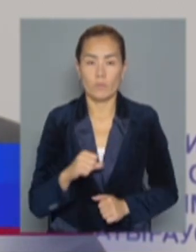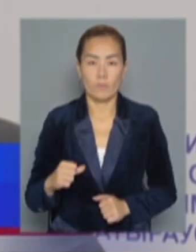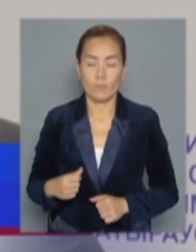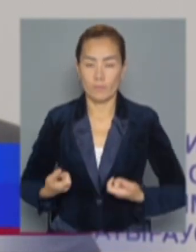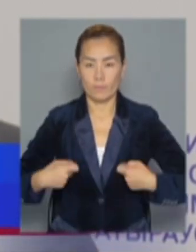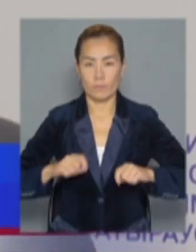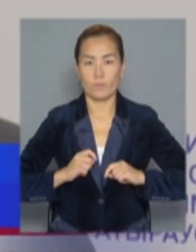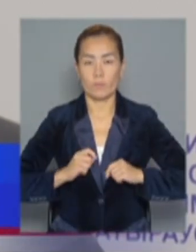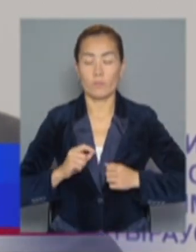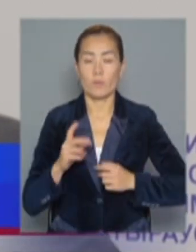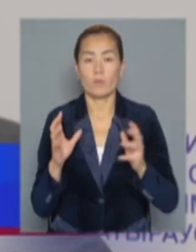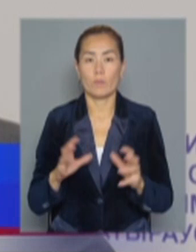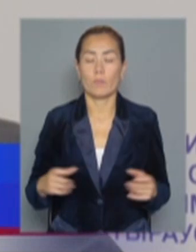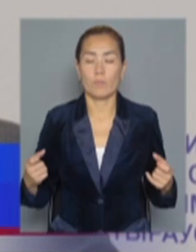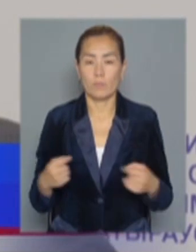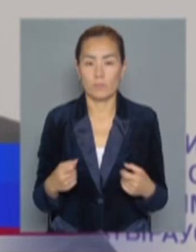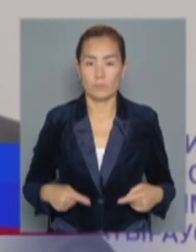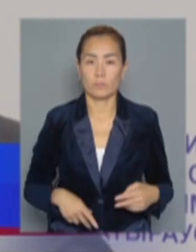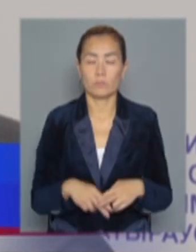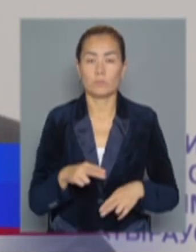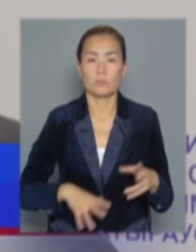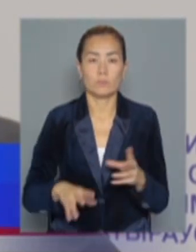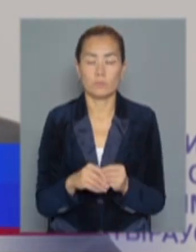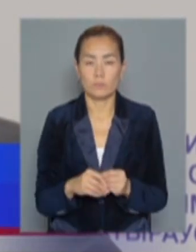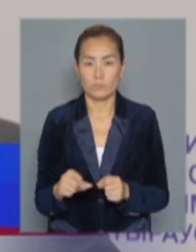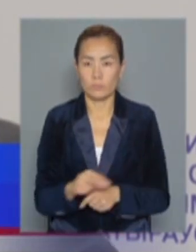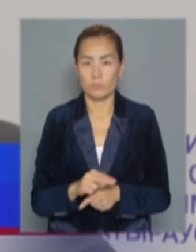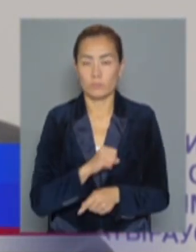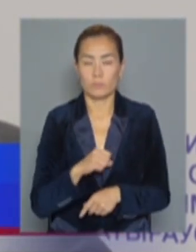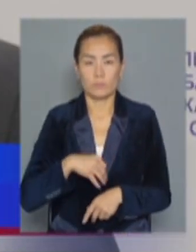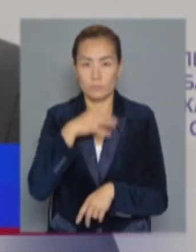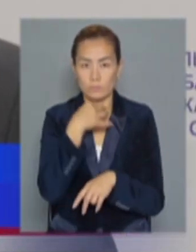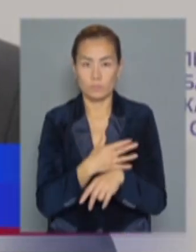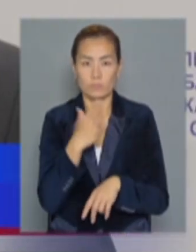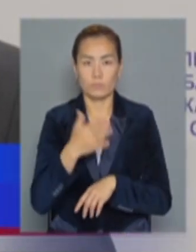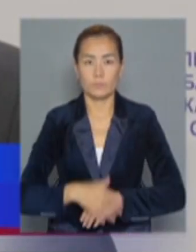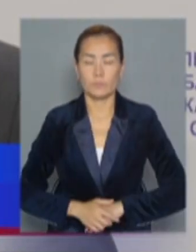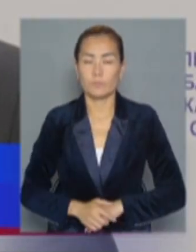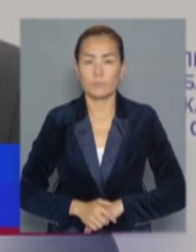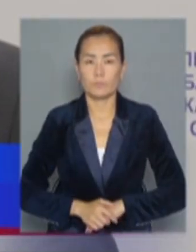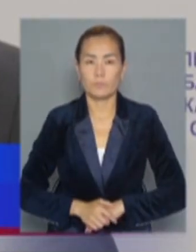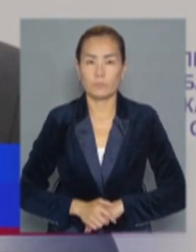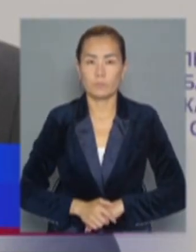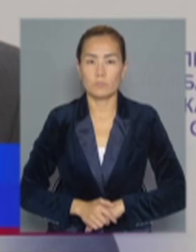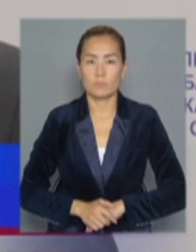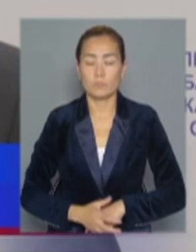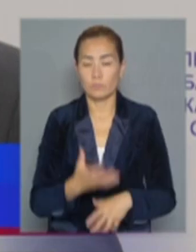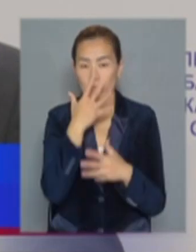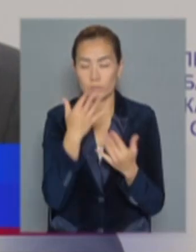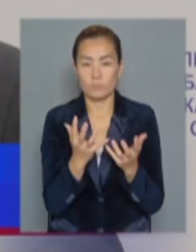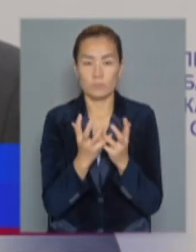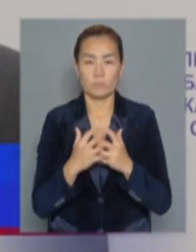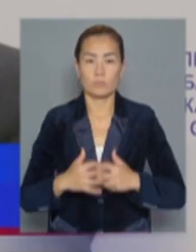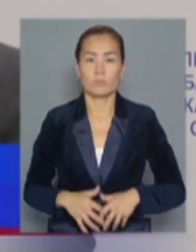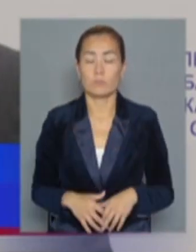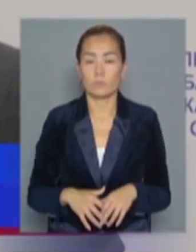тиесілі мүлік, қазір заңға сай ішкі құрылғылардың бәрін адамдар өздері жауапты. Жылу әр адамда, қазір автономды